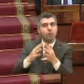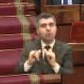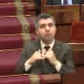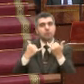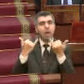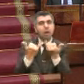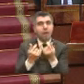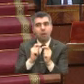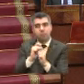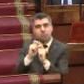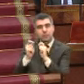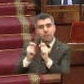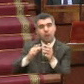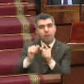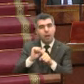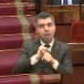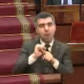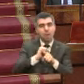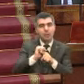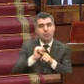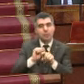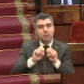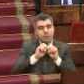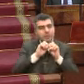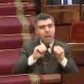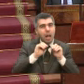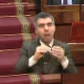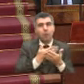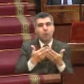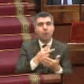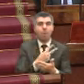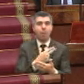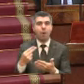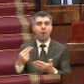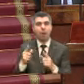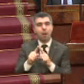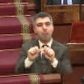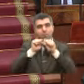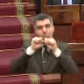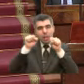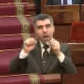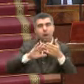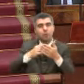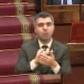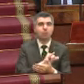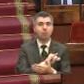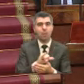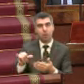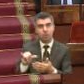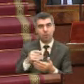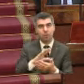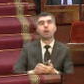بوعي ومسؤولية في عملية تأطير الجماهير ومحاربة الشغب بمختلف أنواعه. لابد أيضا من حملة وطنية مستمرة